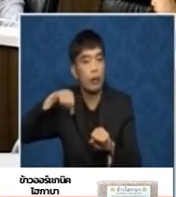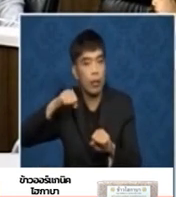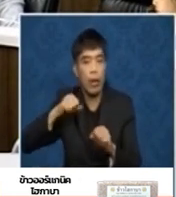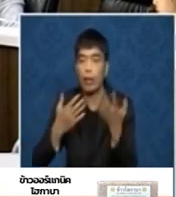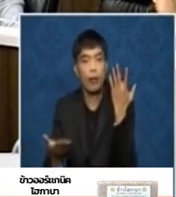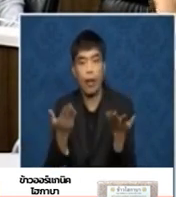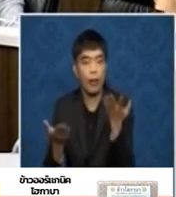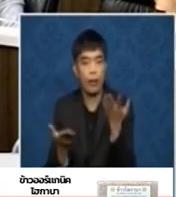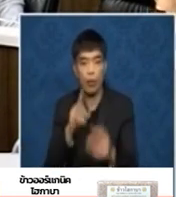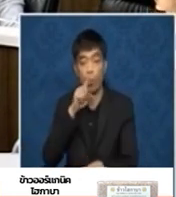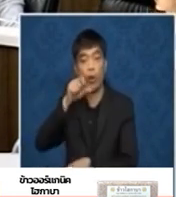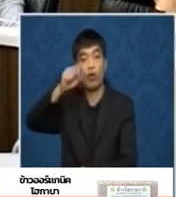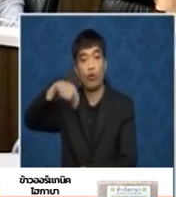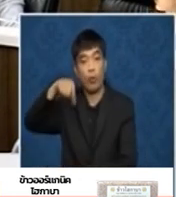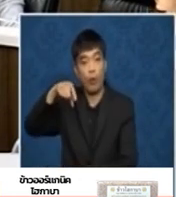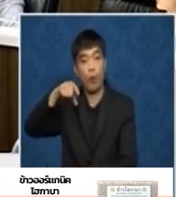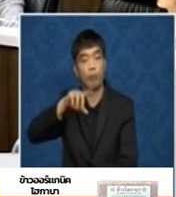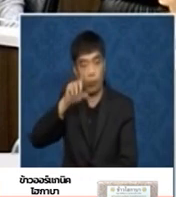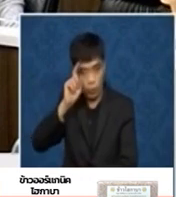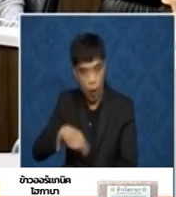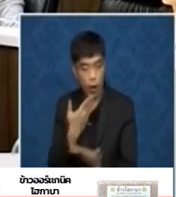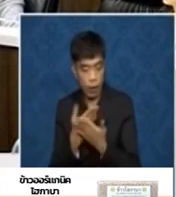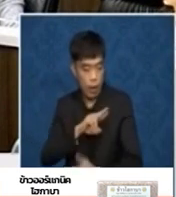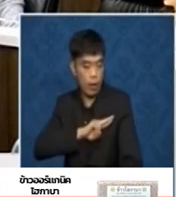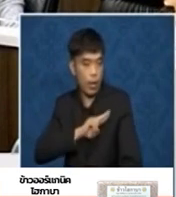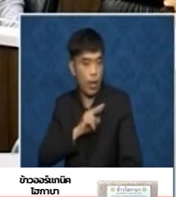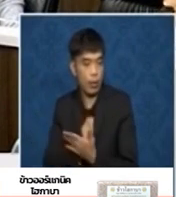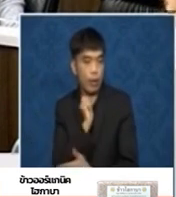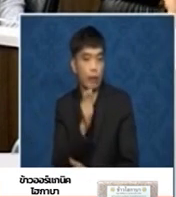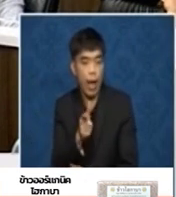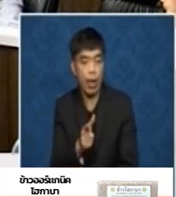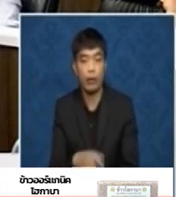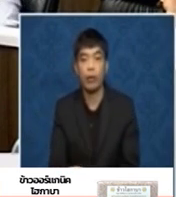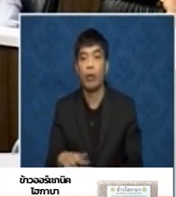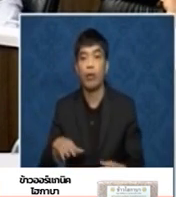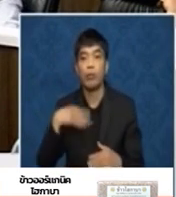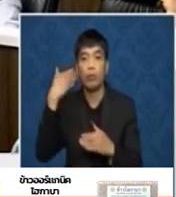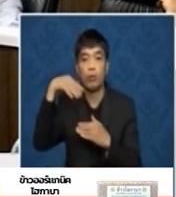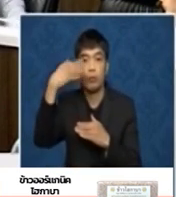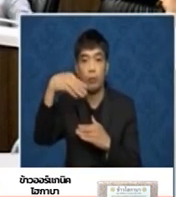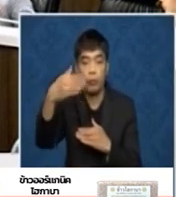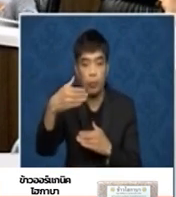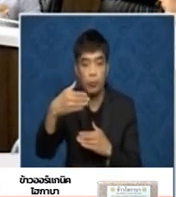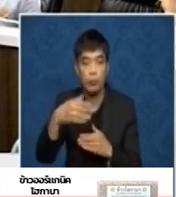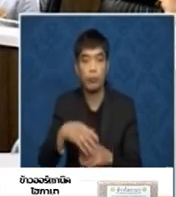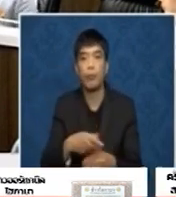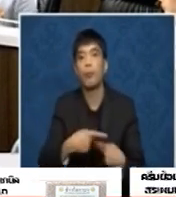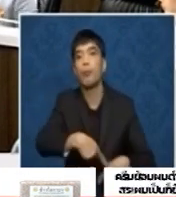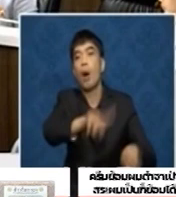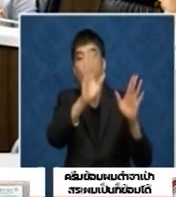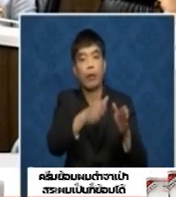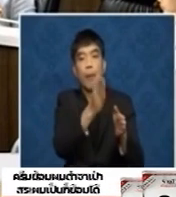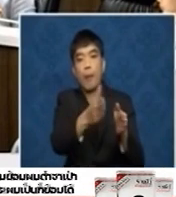ซ่อมก็ต้องจ่ายค่าซ่อมเองสุดท้ายปล่อยทิ้งไว้เป็นสุสานนับพันคันครับ